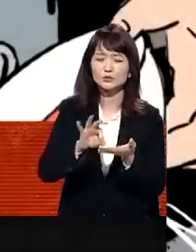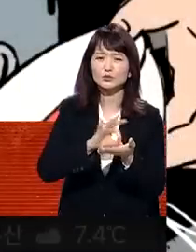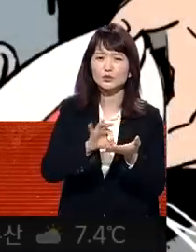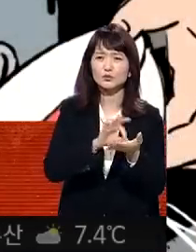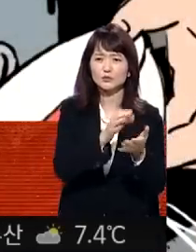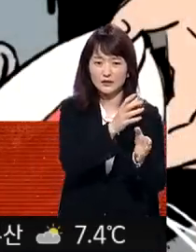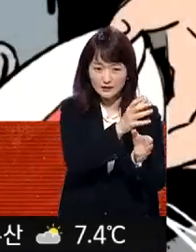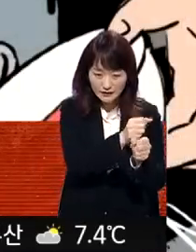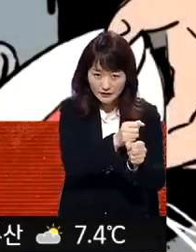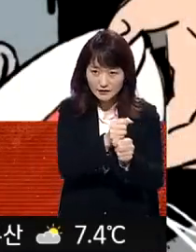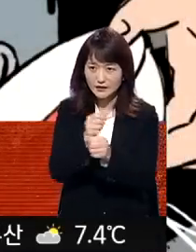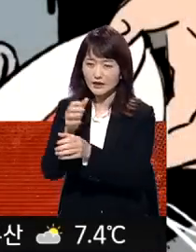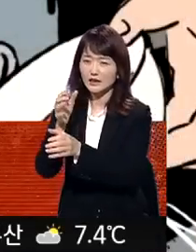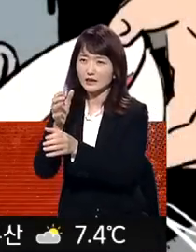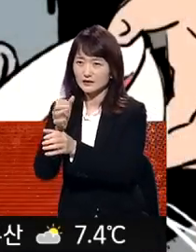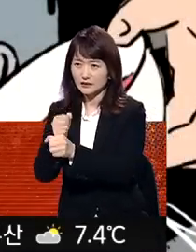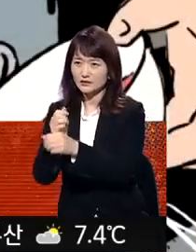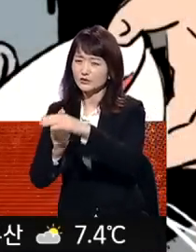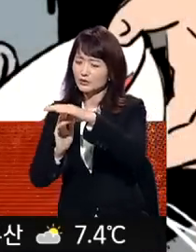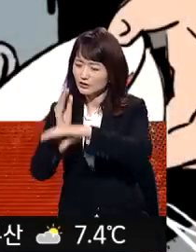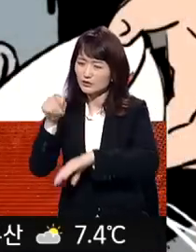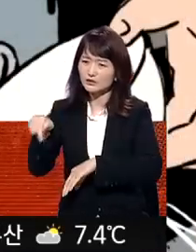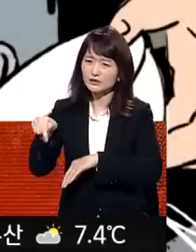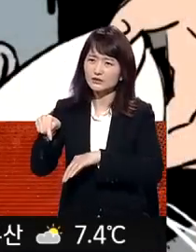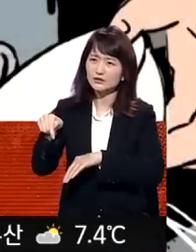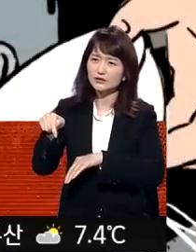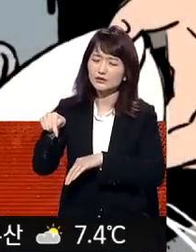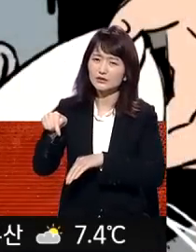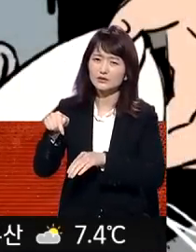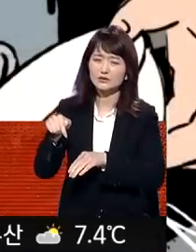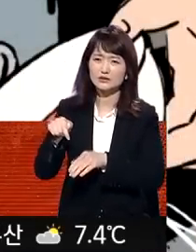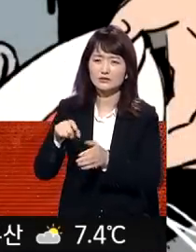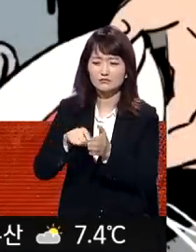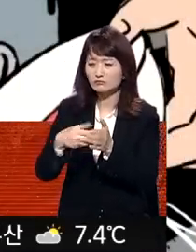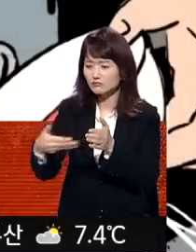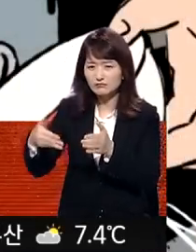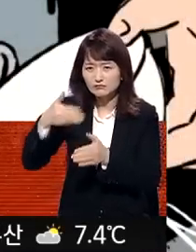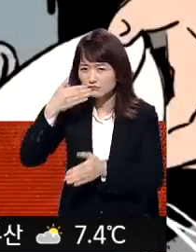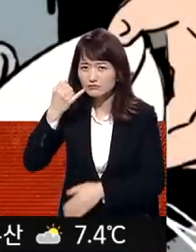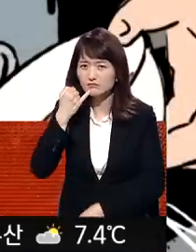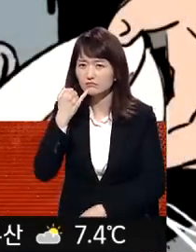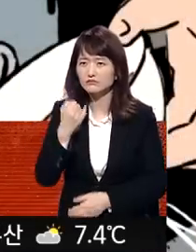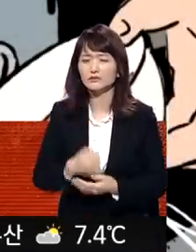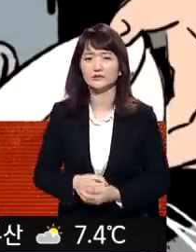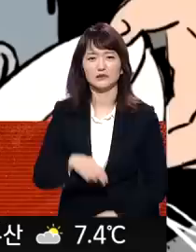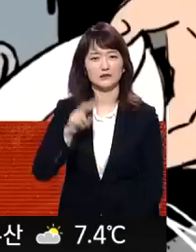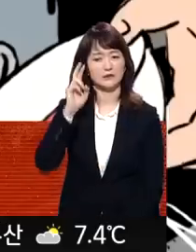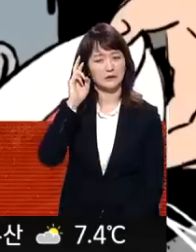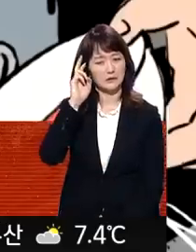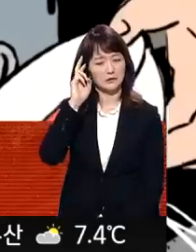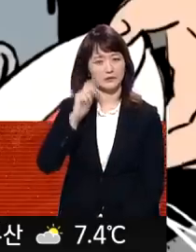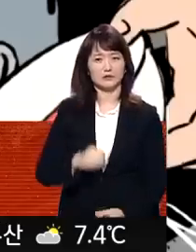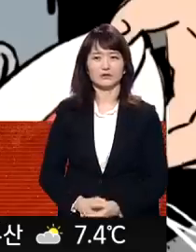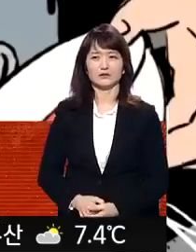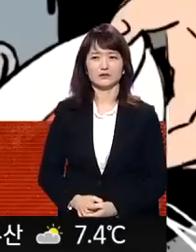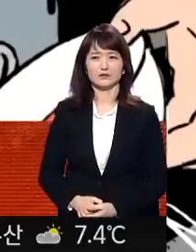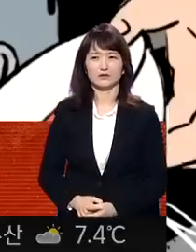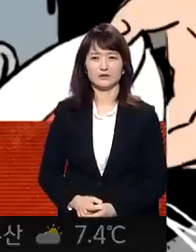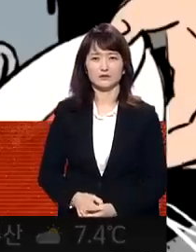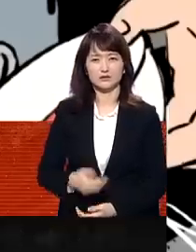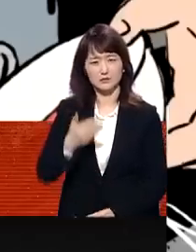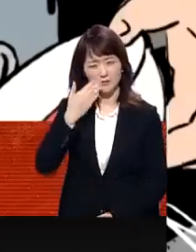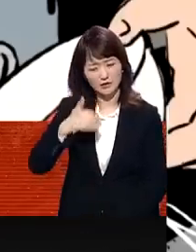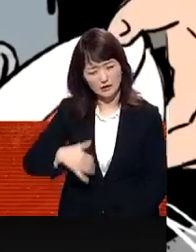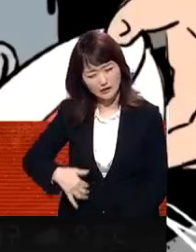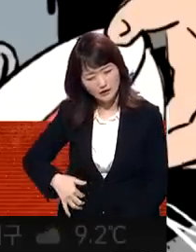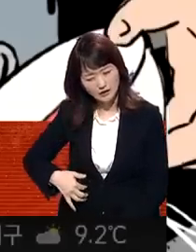좀 구별이 있잖아요. 그렇기 때문에 유통기한 좀 지난다 하더라도 크게 문제는 없는데 혹시나 상한 음식이 될 수가 있기 때문에